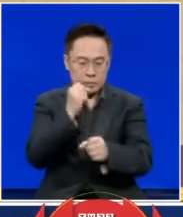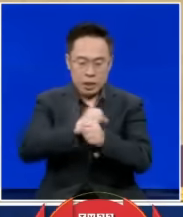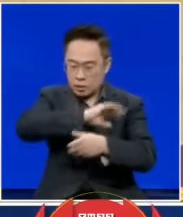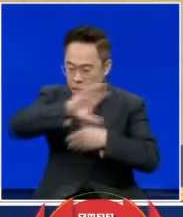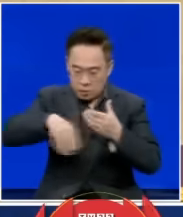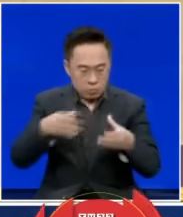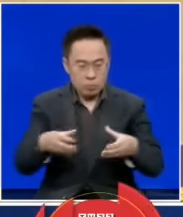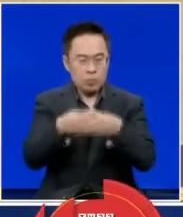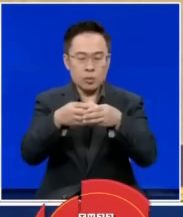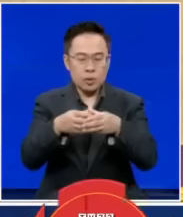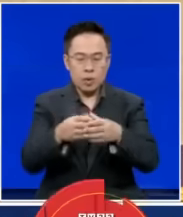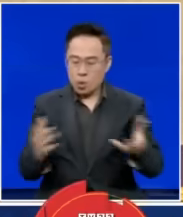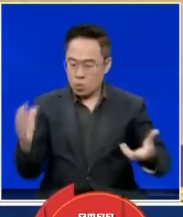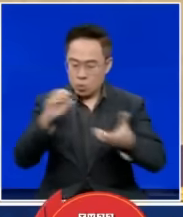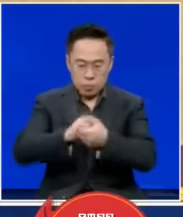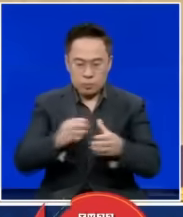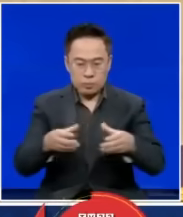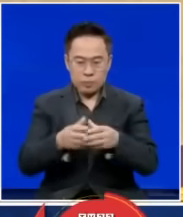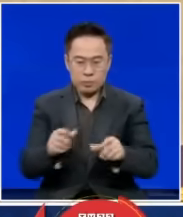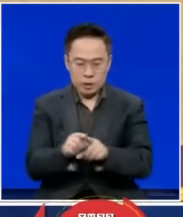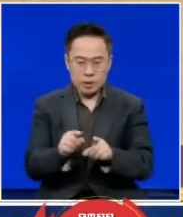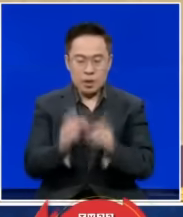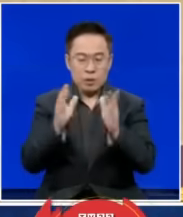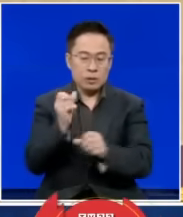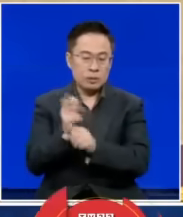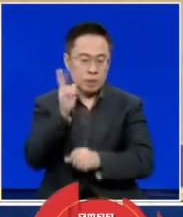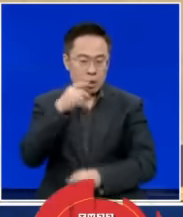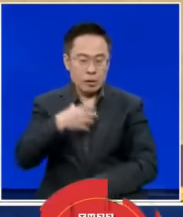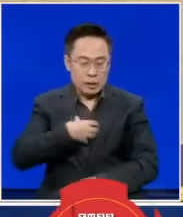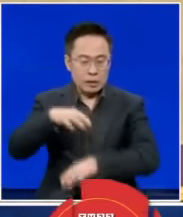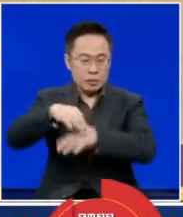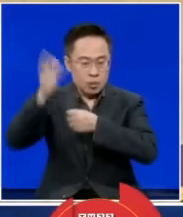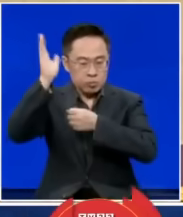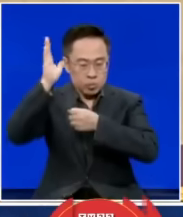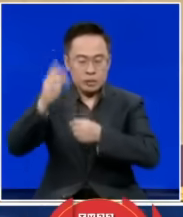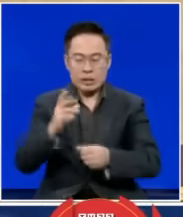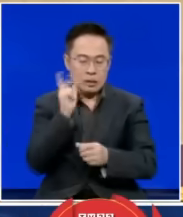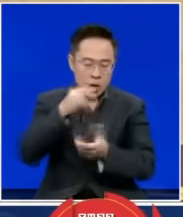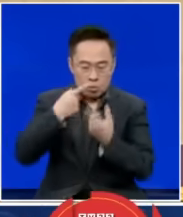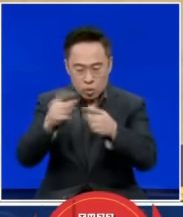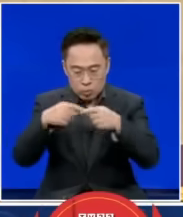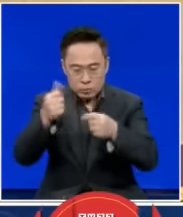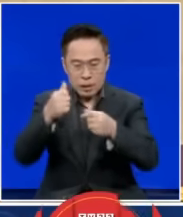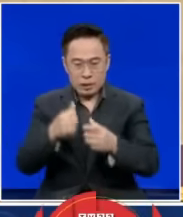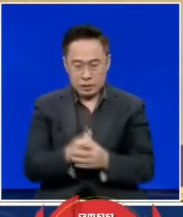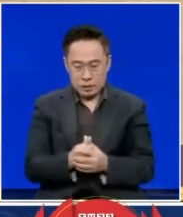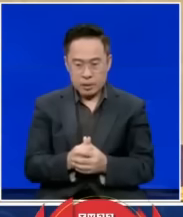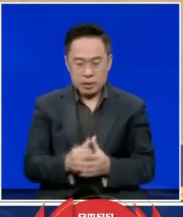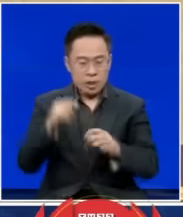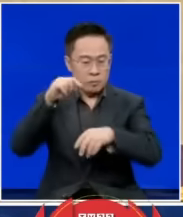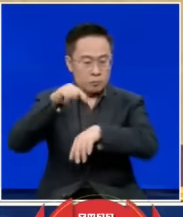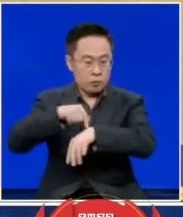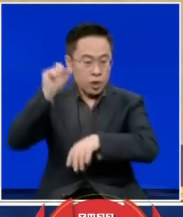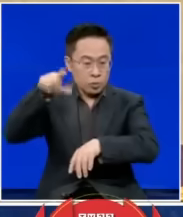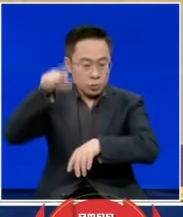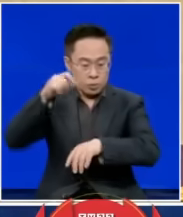เดี๋ยวรอดูค่ะเพราะว่าทางนักข่าวเองสื่อมวลชนอย่างเราเองเนี่ยเราก็ต้องการโฆษกที่แอคทีฟอะถามอะไรตอบได้แม้กระทั่งเกิดเหตุด่วนเหตุอะไ